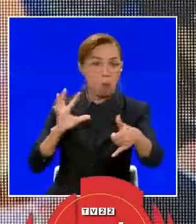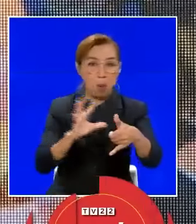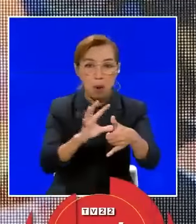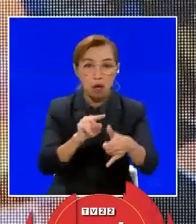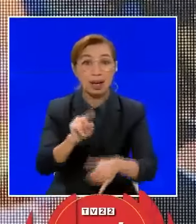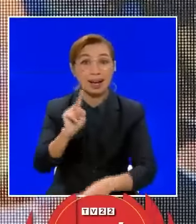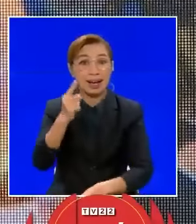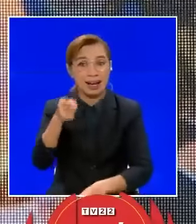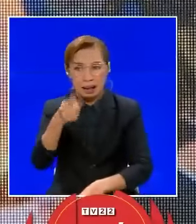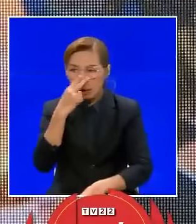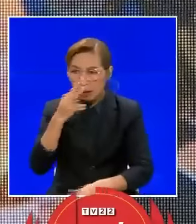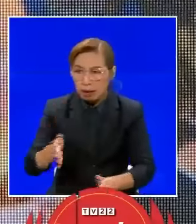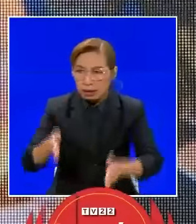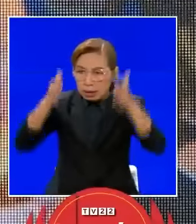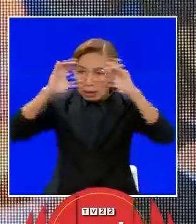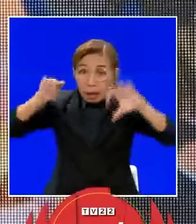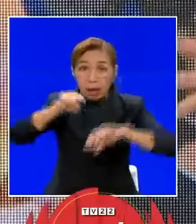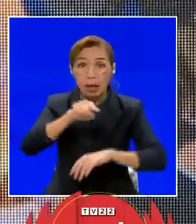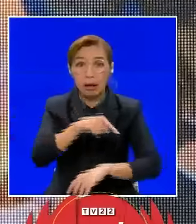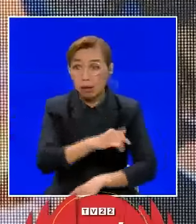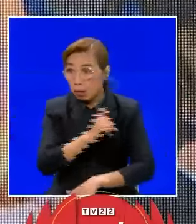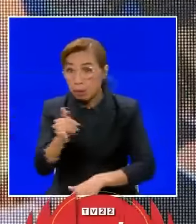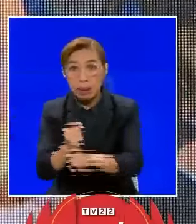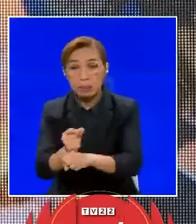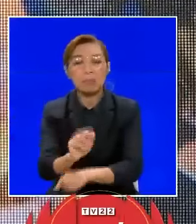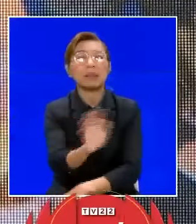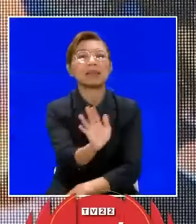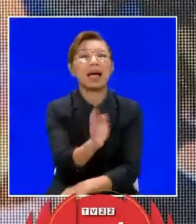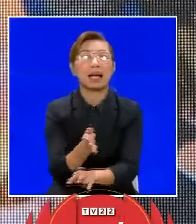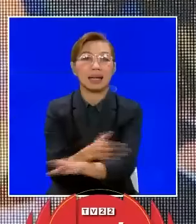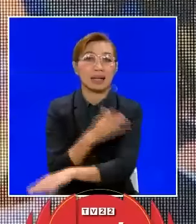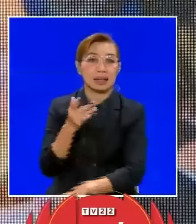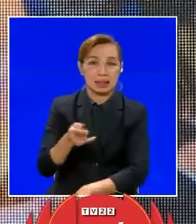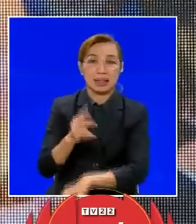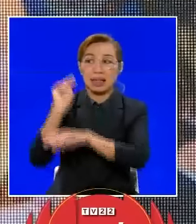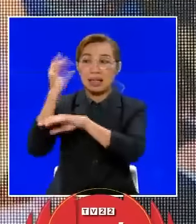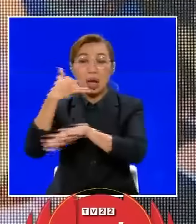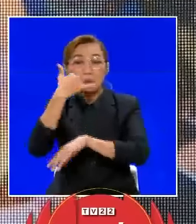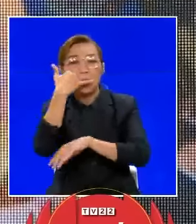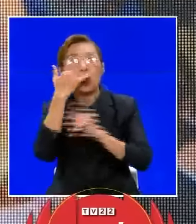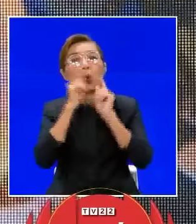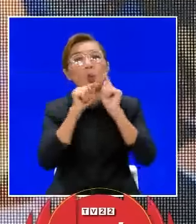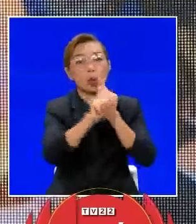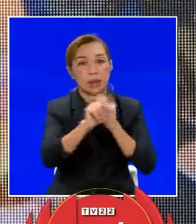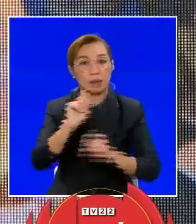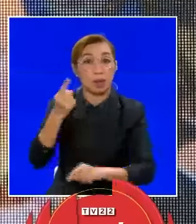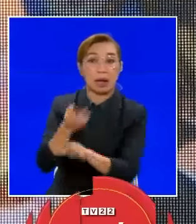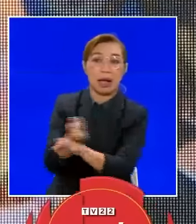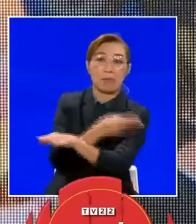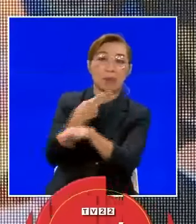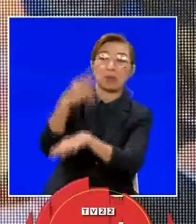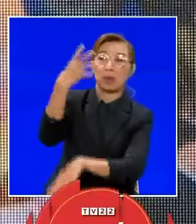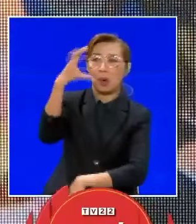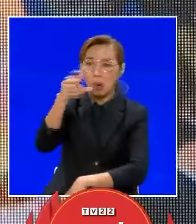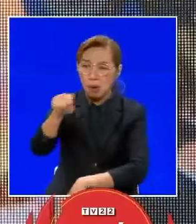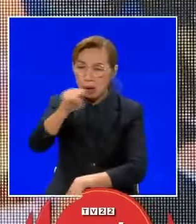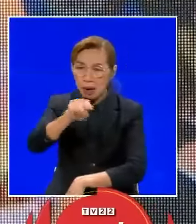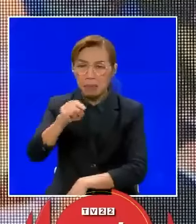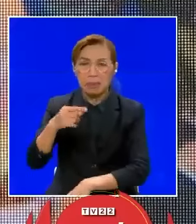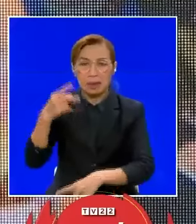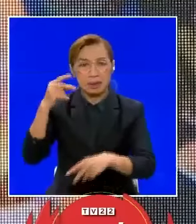อนแรกก็เป็นตึกประชาการเหมือนกันแต่จะนึกว่าอาจารย์เข้ามาแล้ว ยัง เราสัมภาษณ์ทางโทรศัพท์นะท่านผู้ชมเพราะว่าตอนแรกเราขึ้นภาพประกอบก็เป็นภาพ